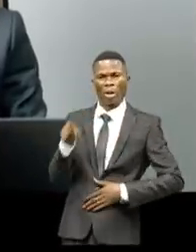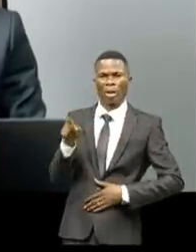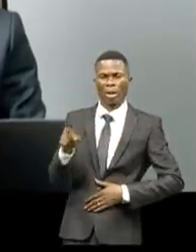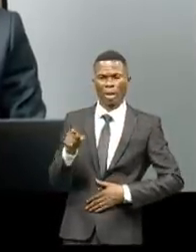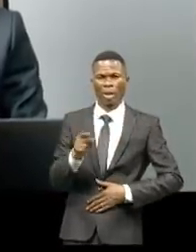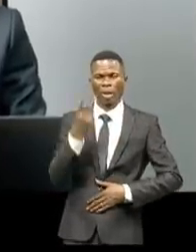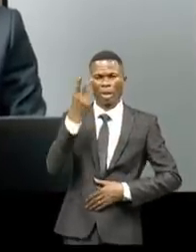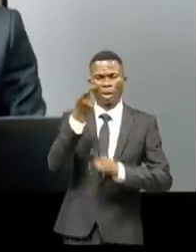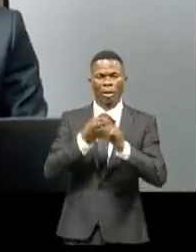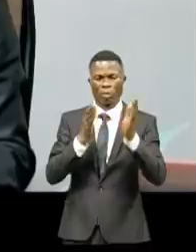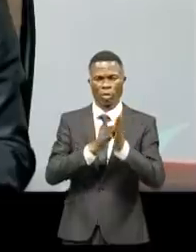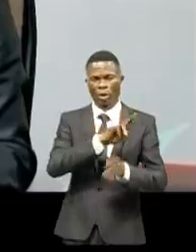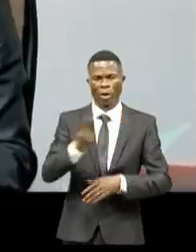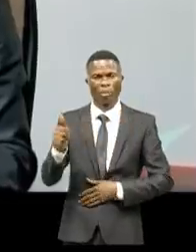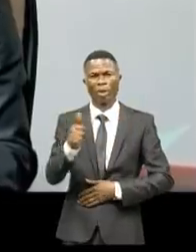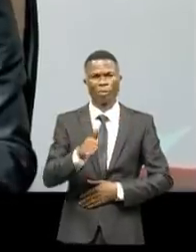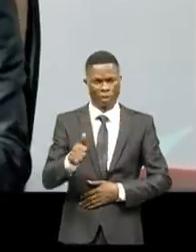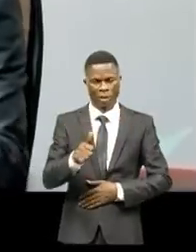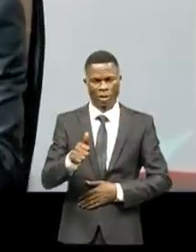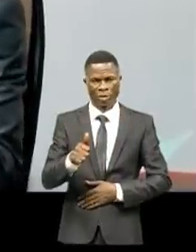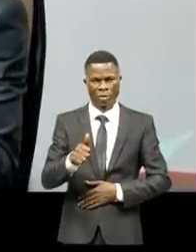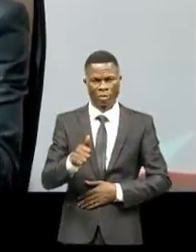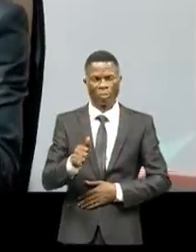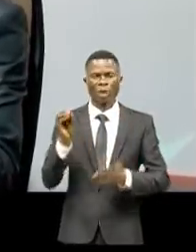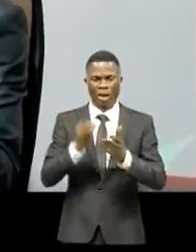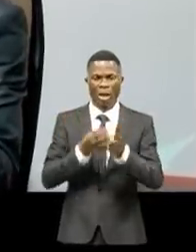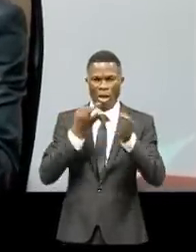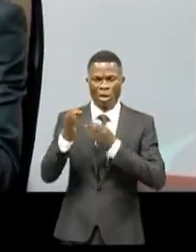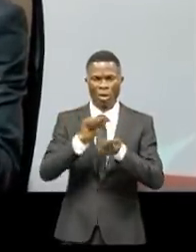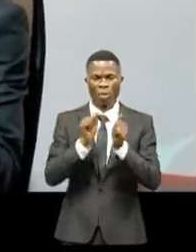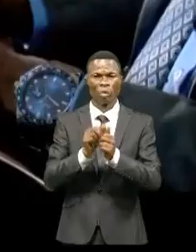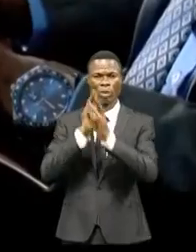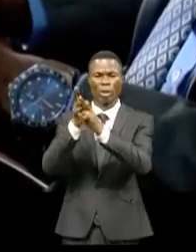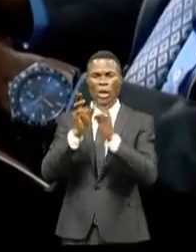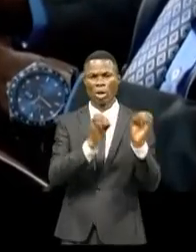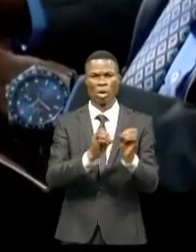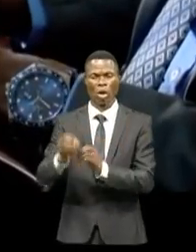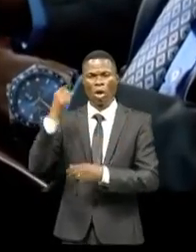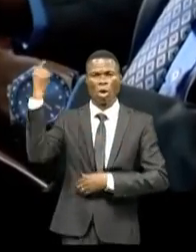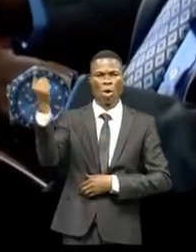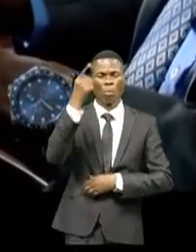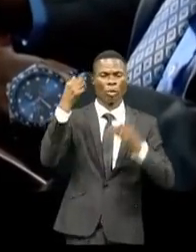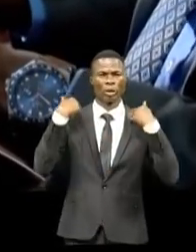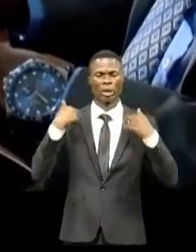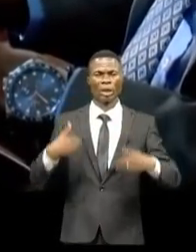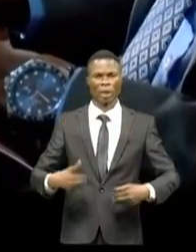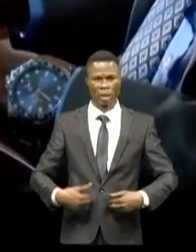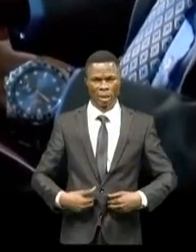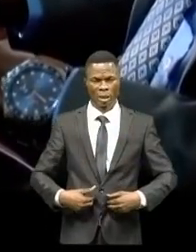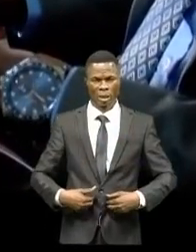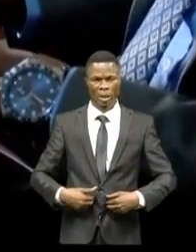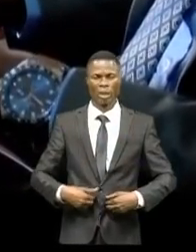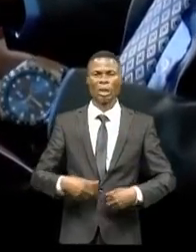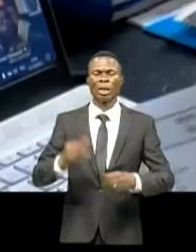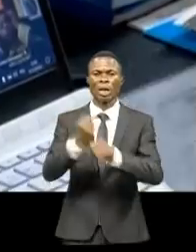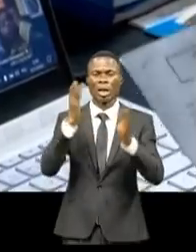prévue le 2 octobre 2021. Revenant au sujet du rapport de l'Organisation mondiale de la santé, incriminant les